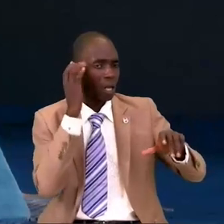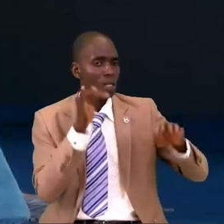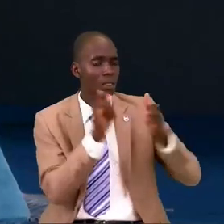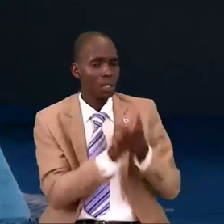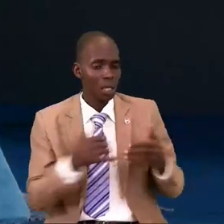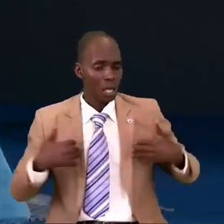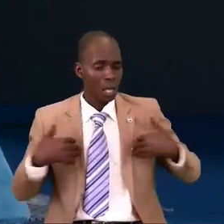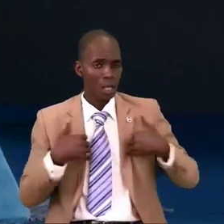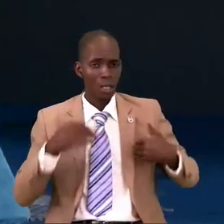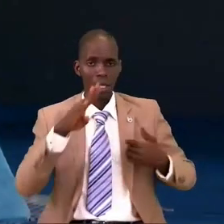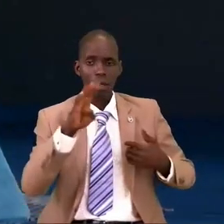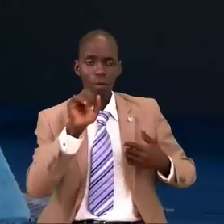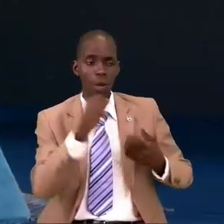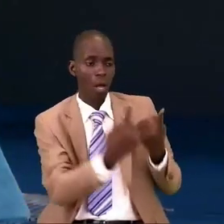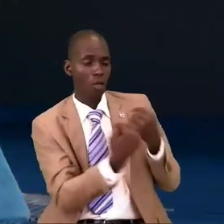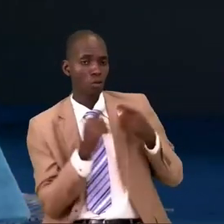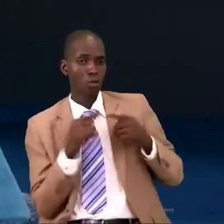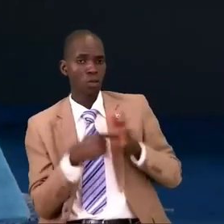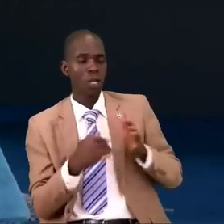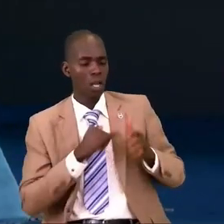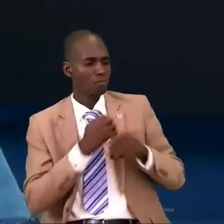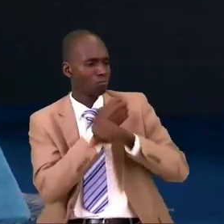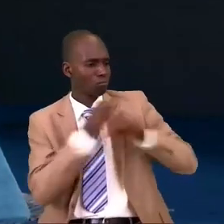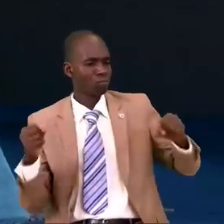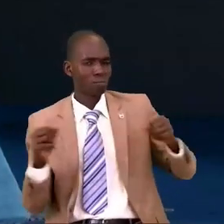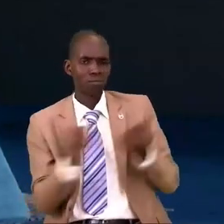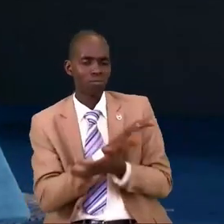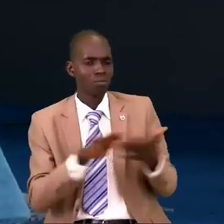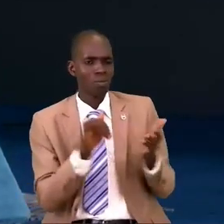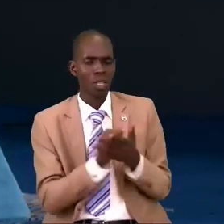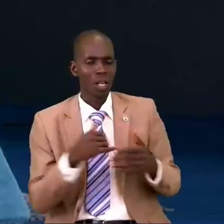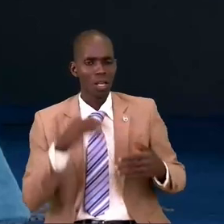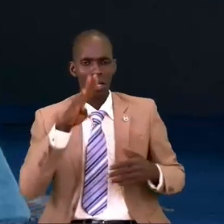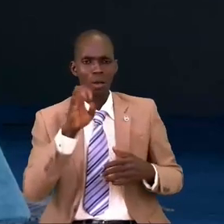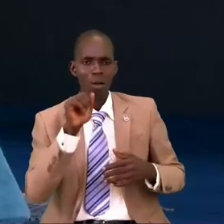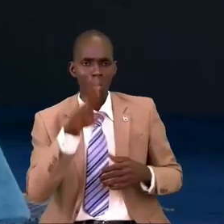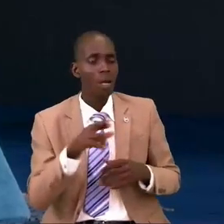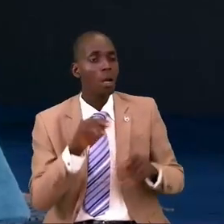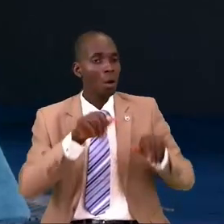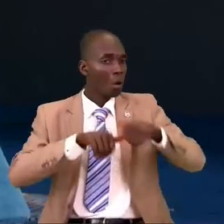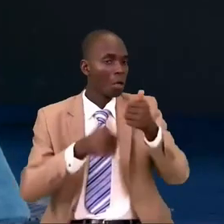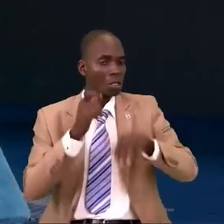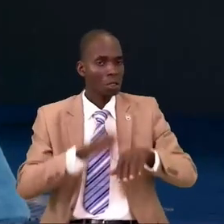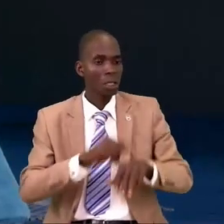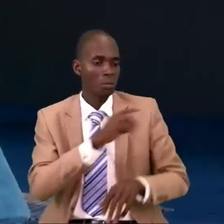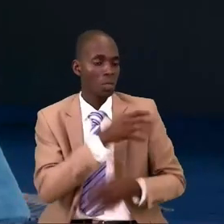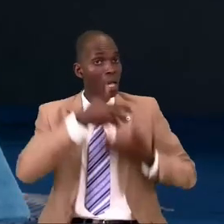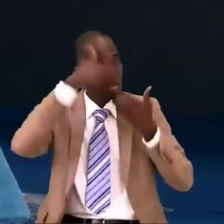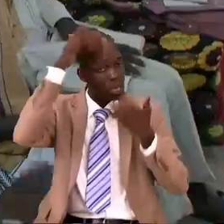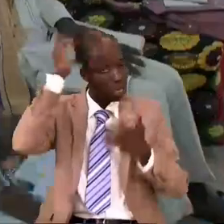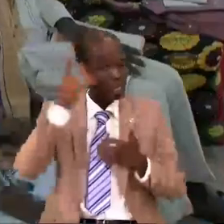pour défendre l'une des brebis. Alors Saül a dit, va et que l'Éternel soit avec